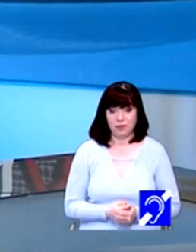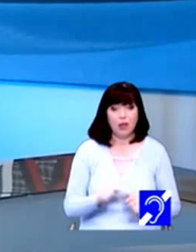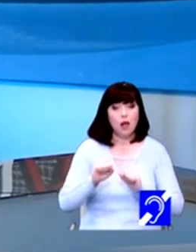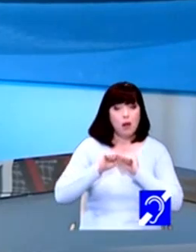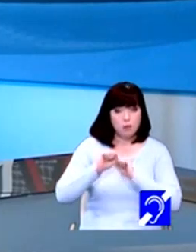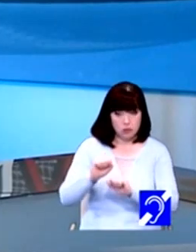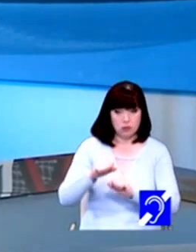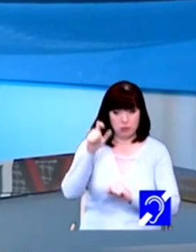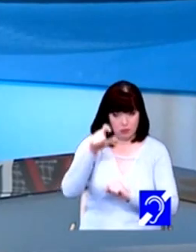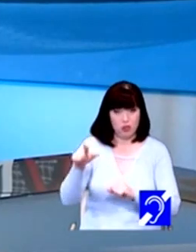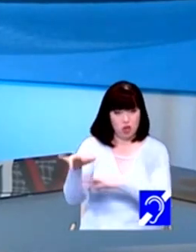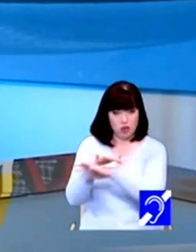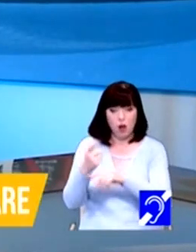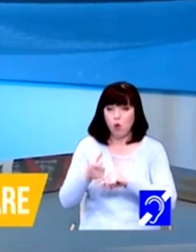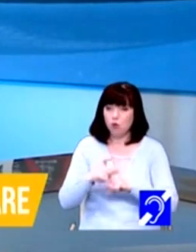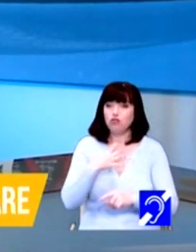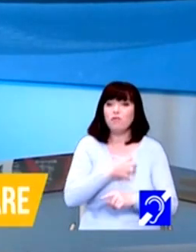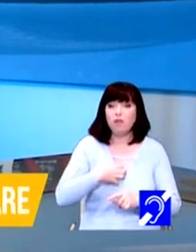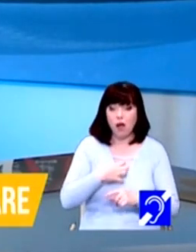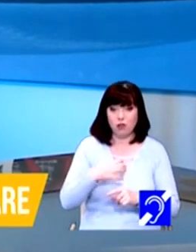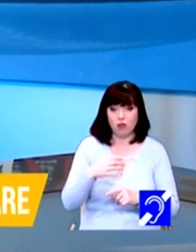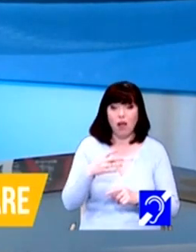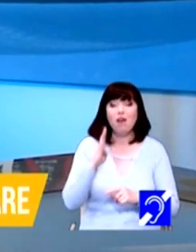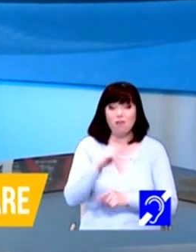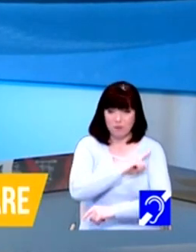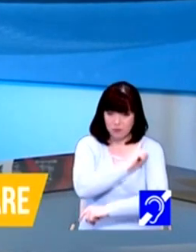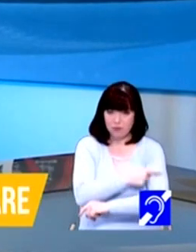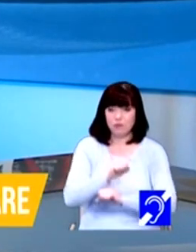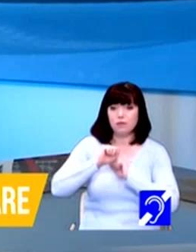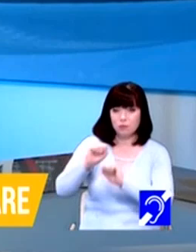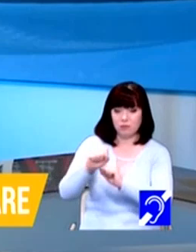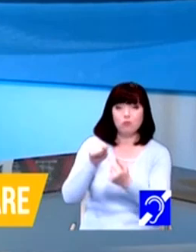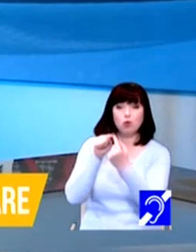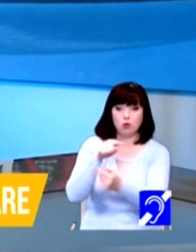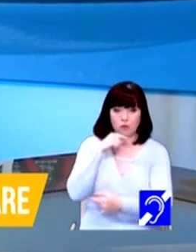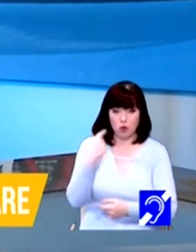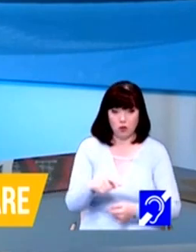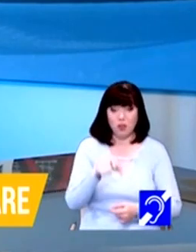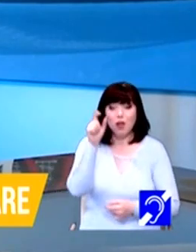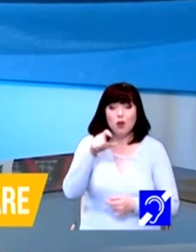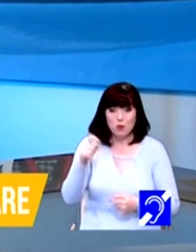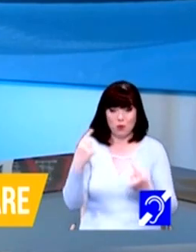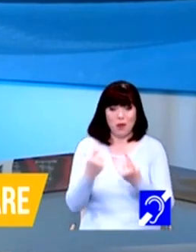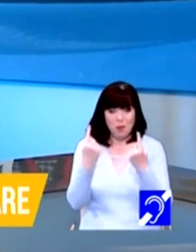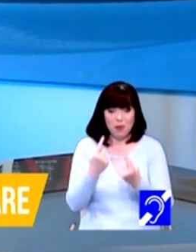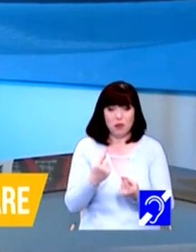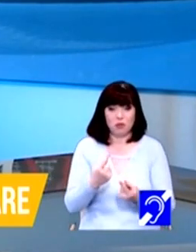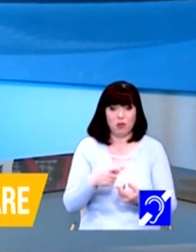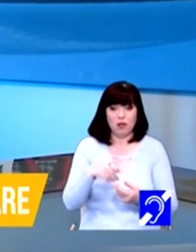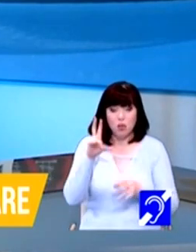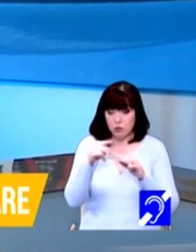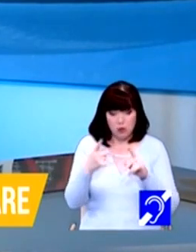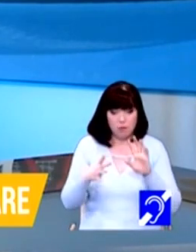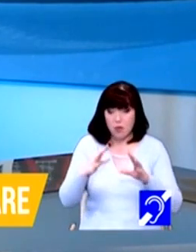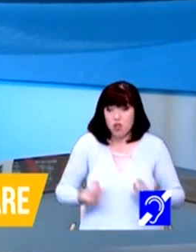Apărarea civilă este o componentă vitală din rezistența Ucrainei în fața agresiunii Rusiei. Oamenii de rând și-au văzut viața dată